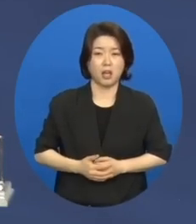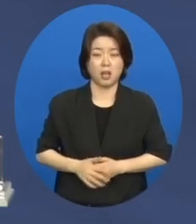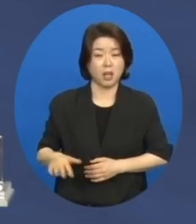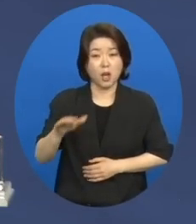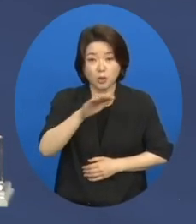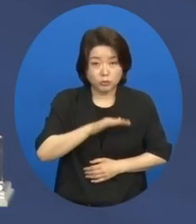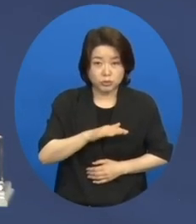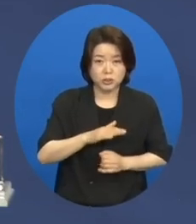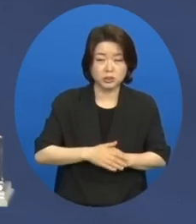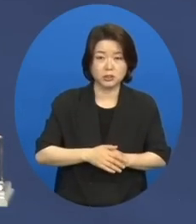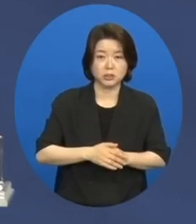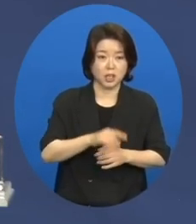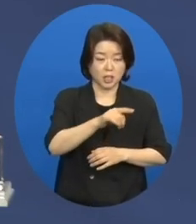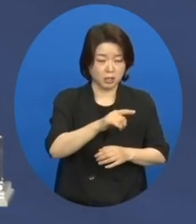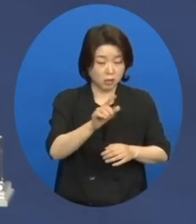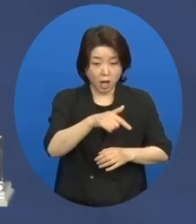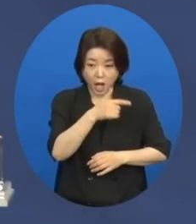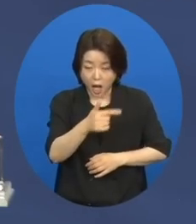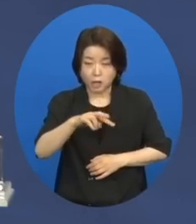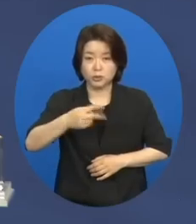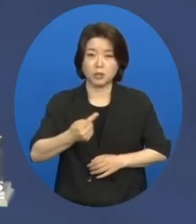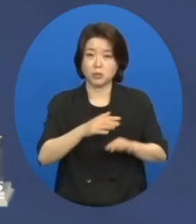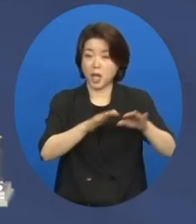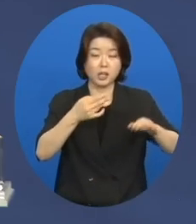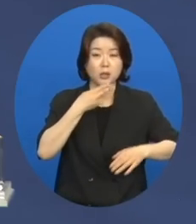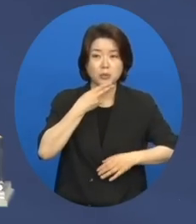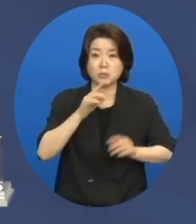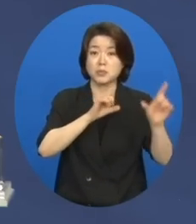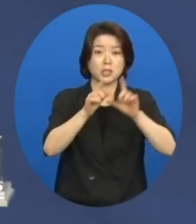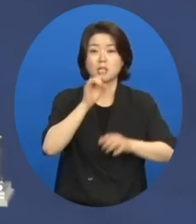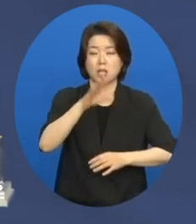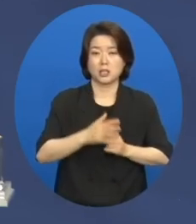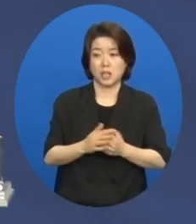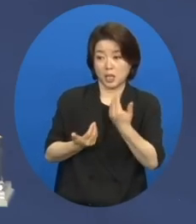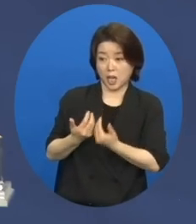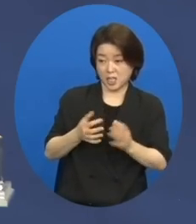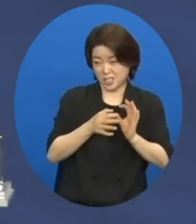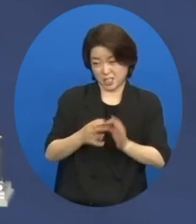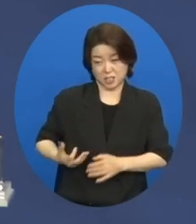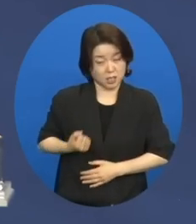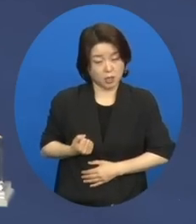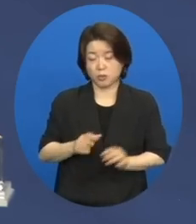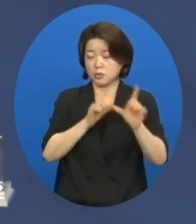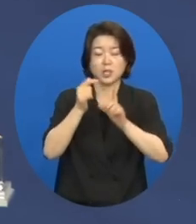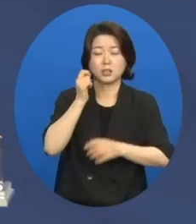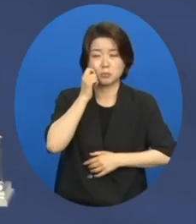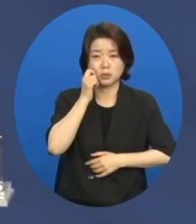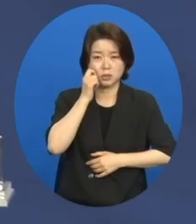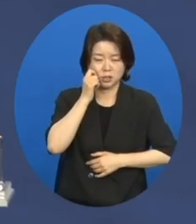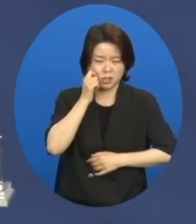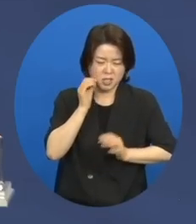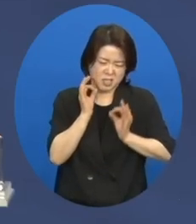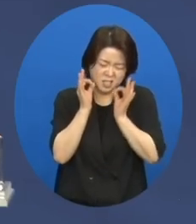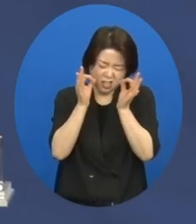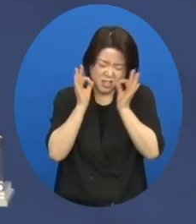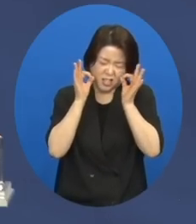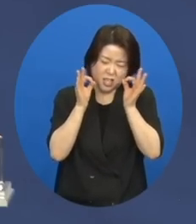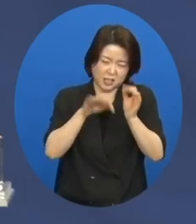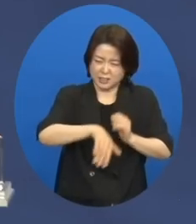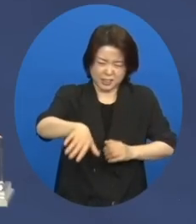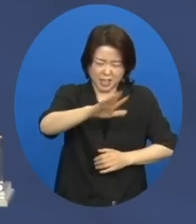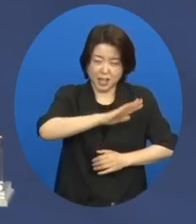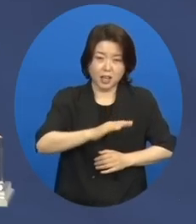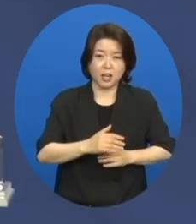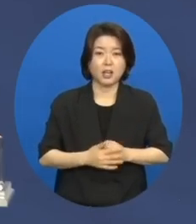저희는 하루도 이거 해결한다면 살 수가 없으니까요. 이 갈등을 안고는 못 살아요. 그래서 치열하게 했죠.